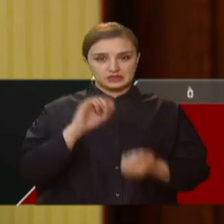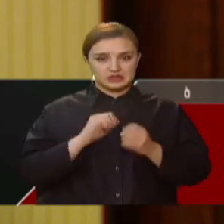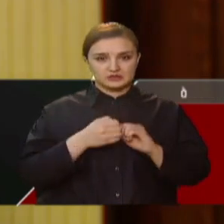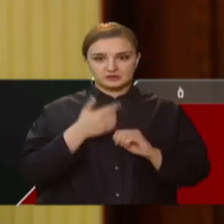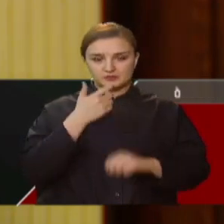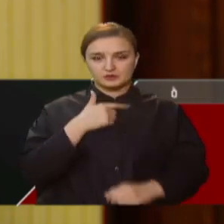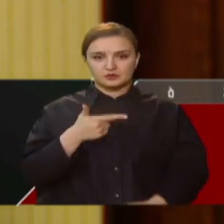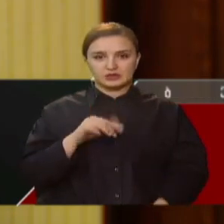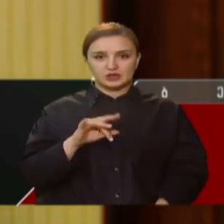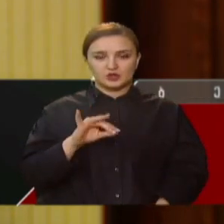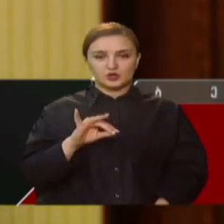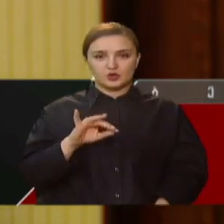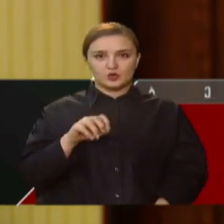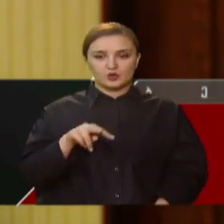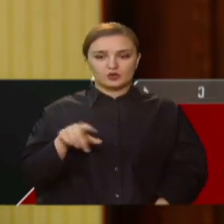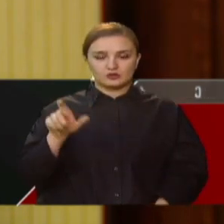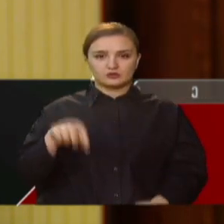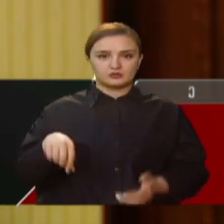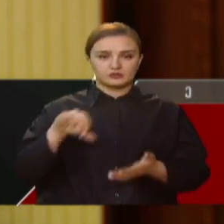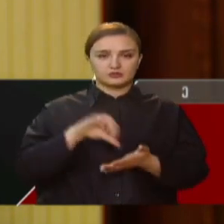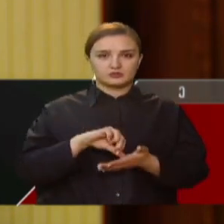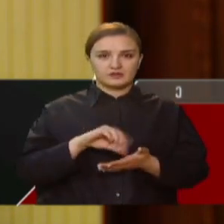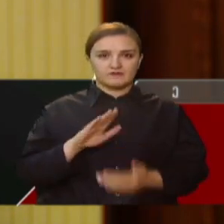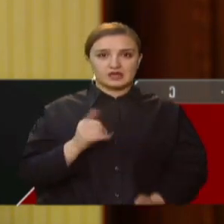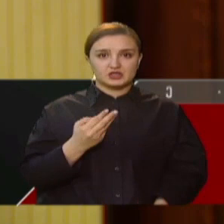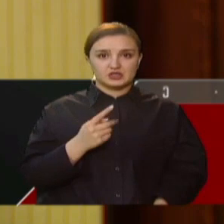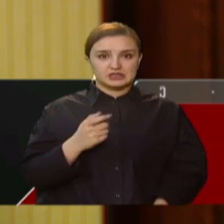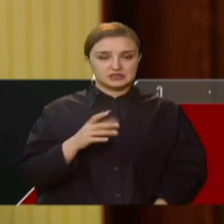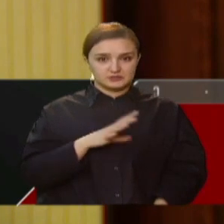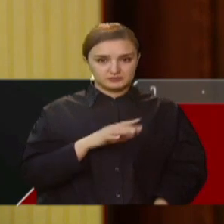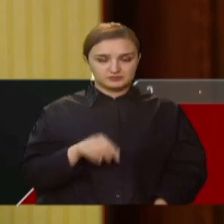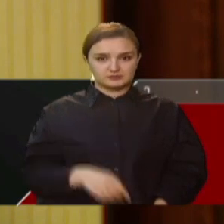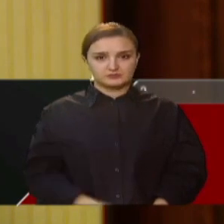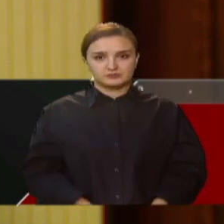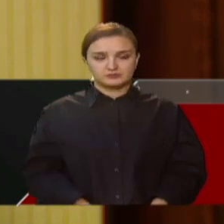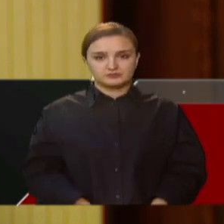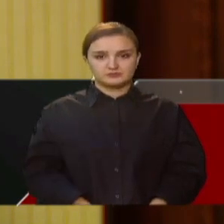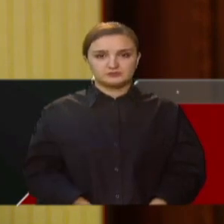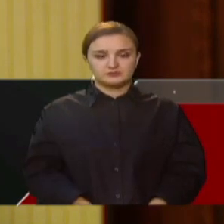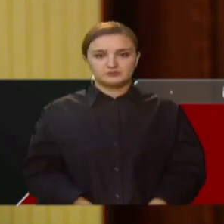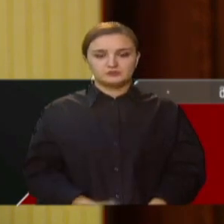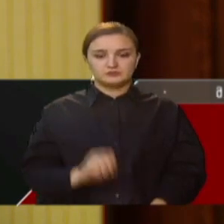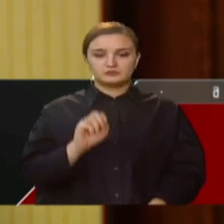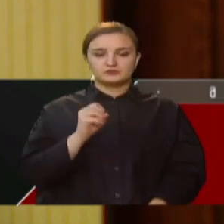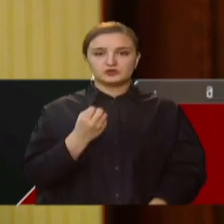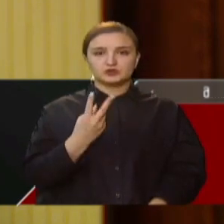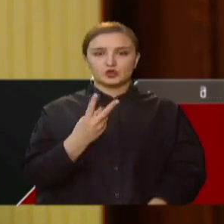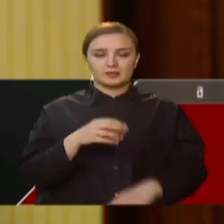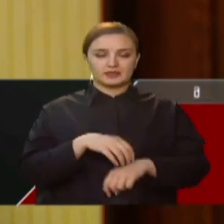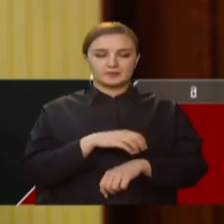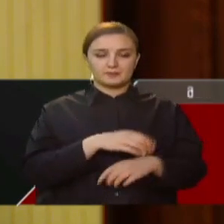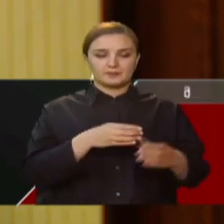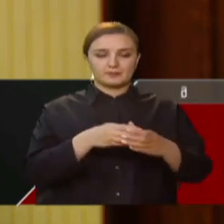ბატონი გრიგოლი წარვადგინეთ ბაგრატის ტაძართან ვაშაძე. Da, 12 პარტია გაერთიანდა,